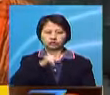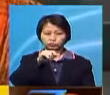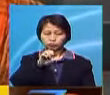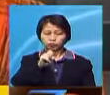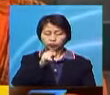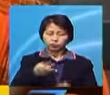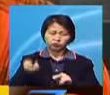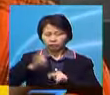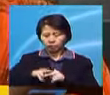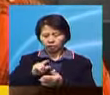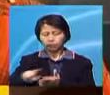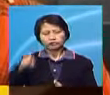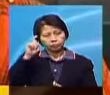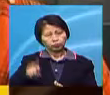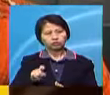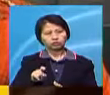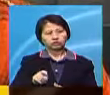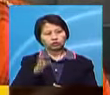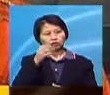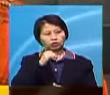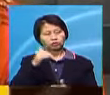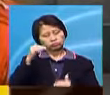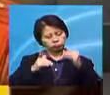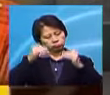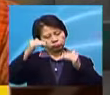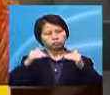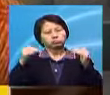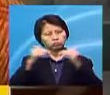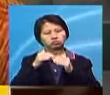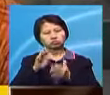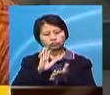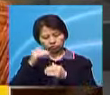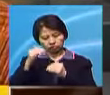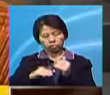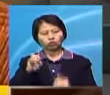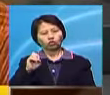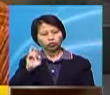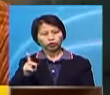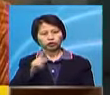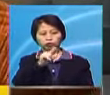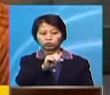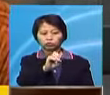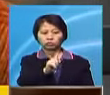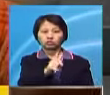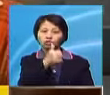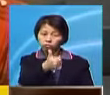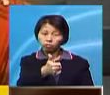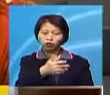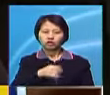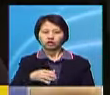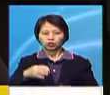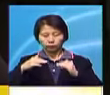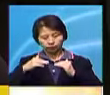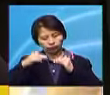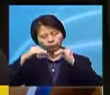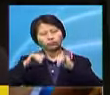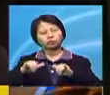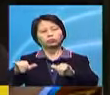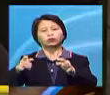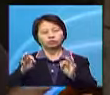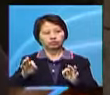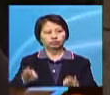should increase our salary. Should be wise and versa. Then only we can be like, okay, adapting the GST with it, and we can go with the flow. Saya rasa